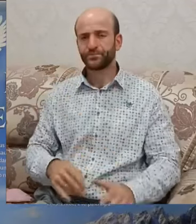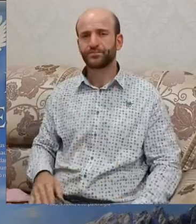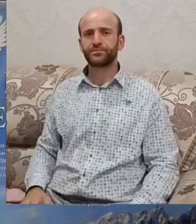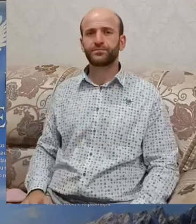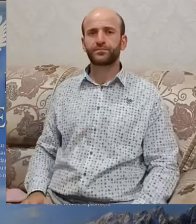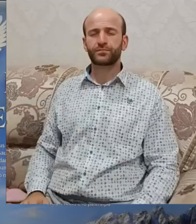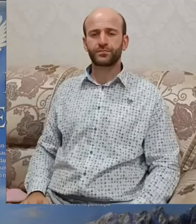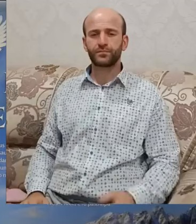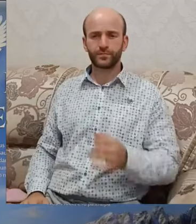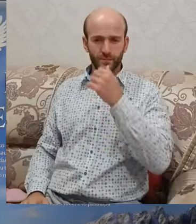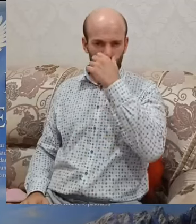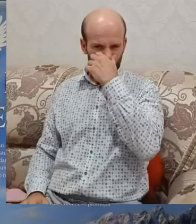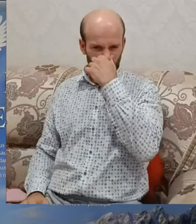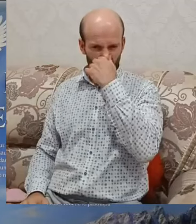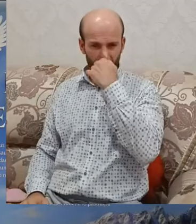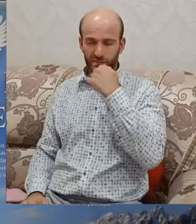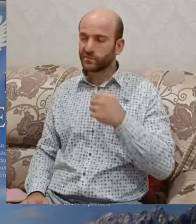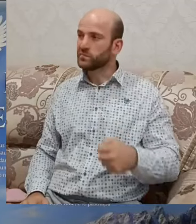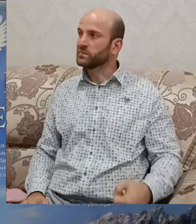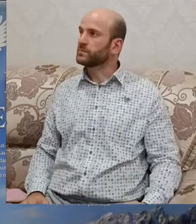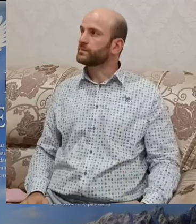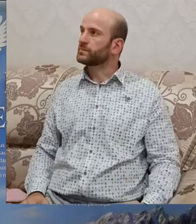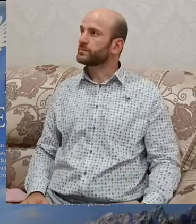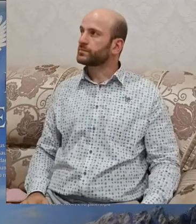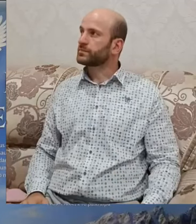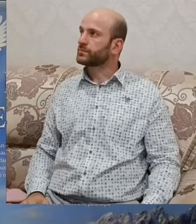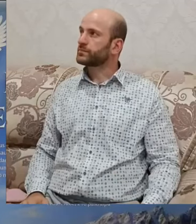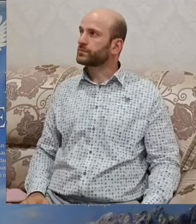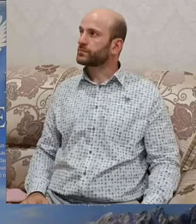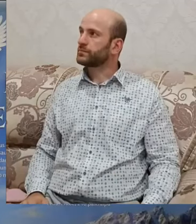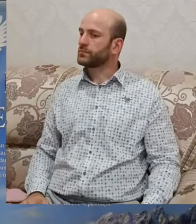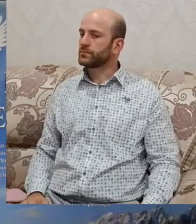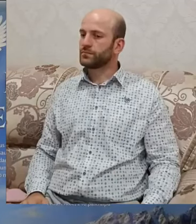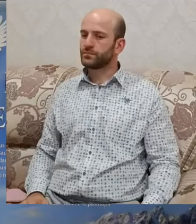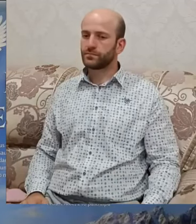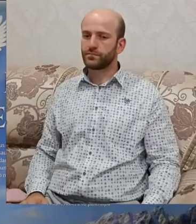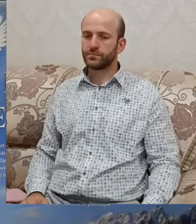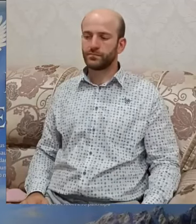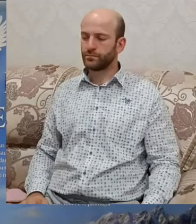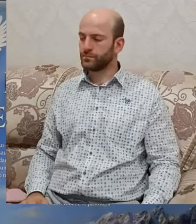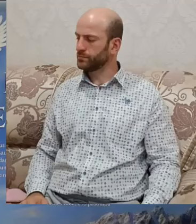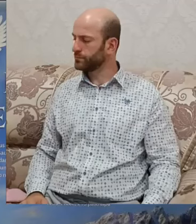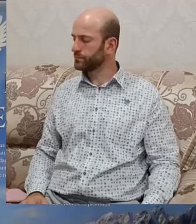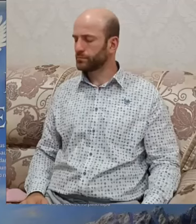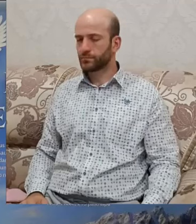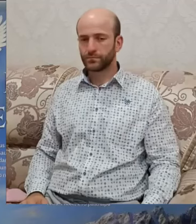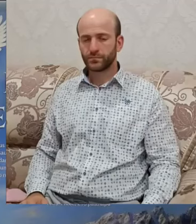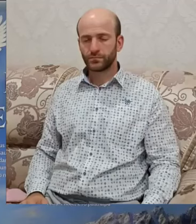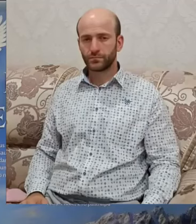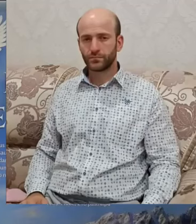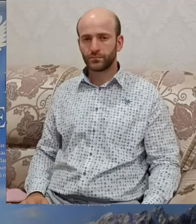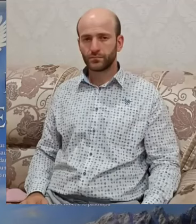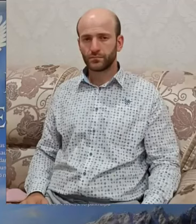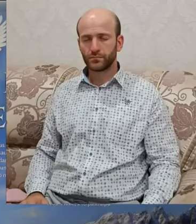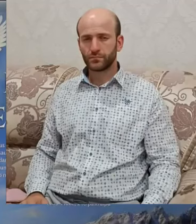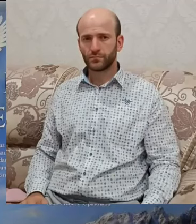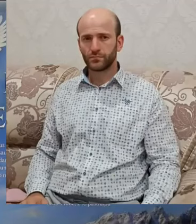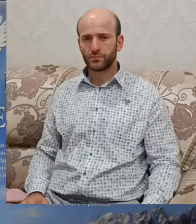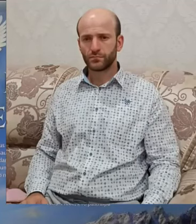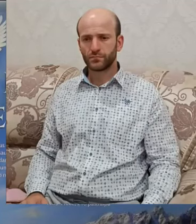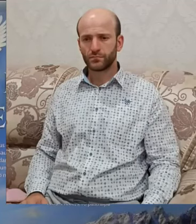Тыги, грижкиме прие, посекти тобулума, грижтан прие пирмапрадио грудо. Достичь